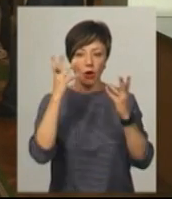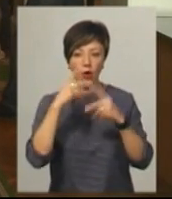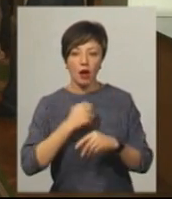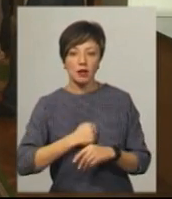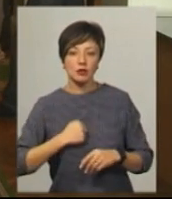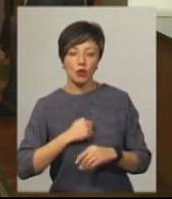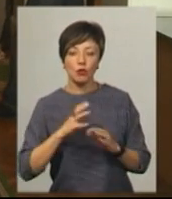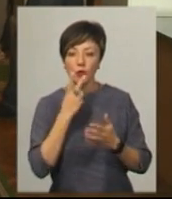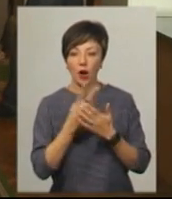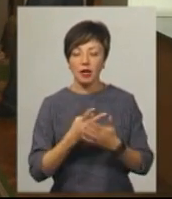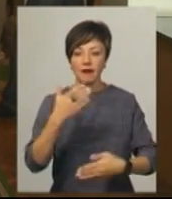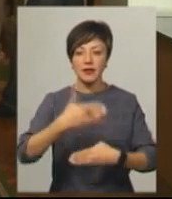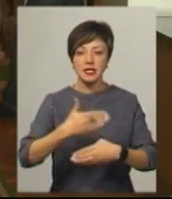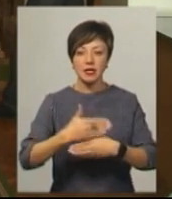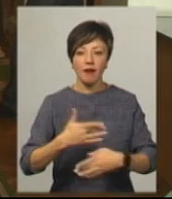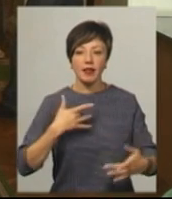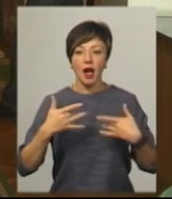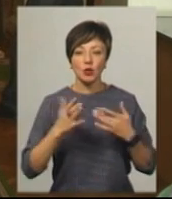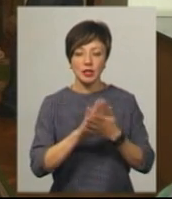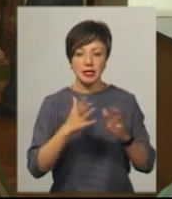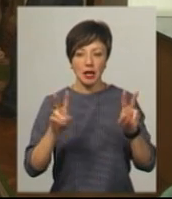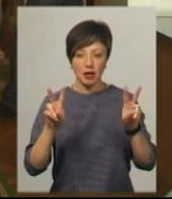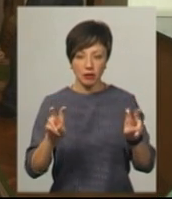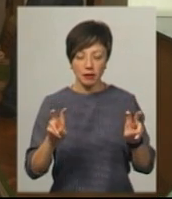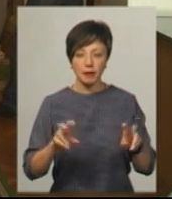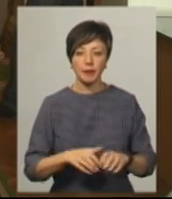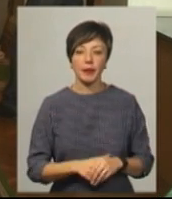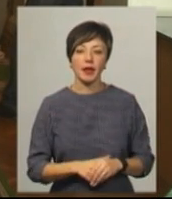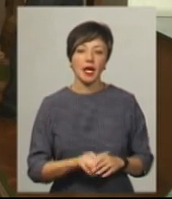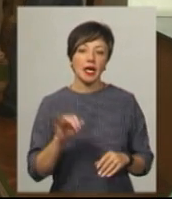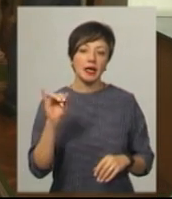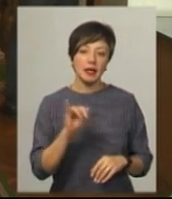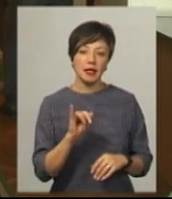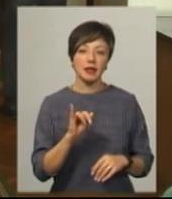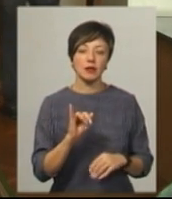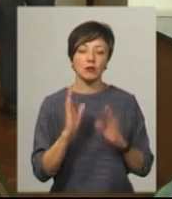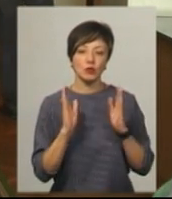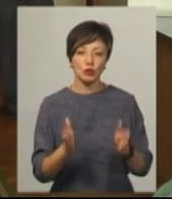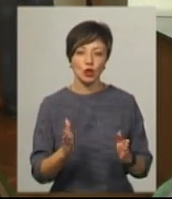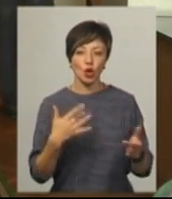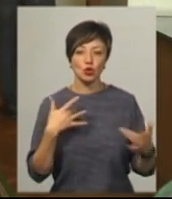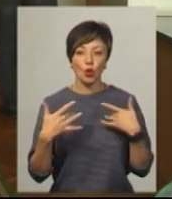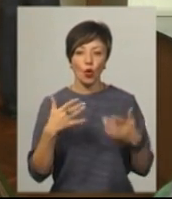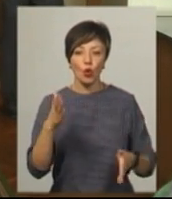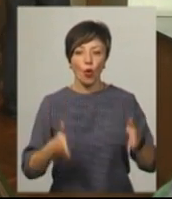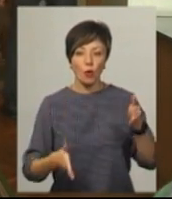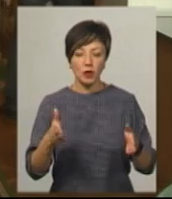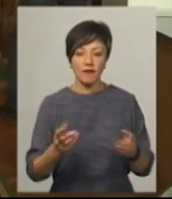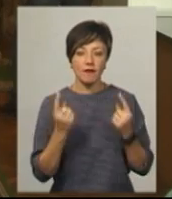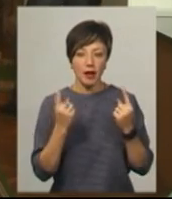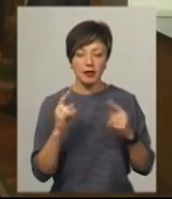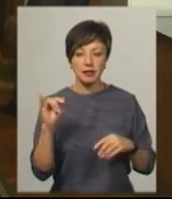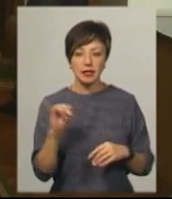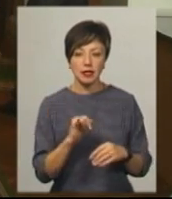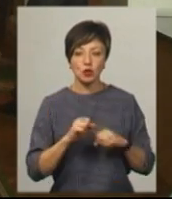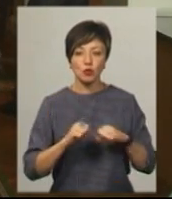буде показана вистава театру «Дзеркала. Історії з коробки». Ну і відповідно буде шоу роботів-велетнів та